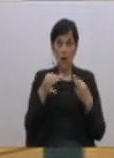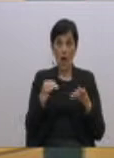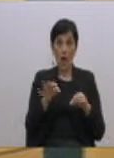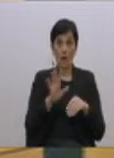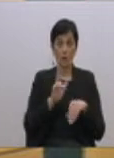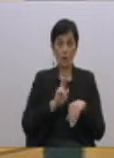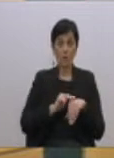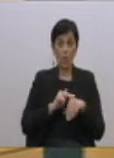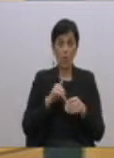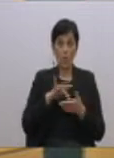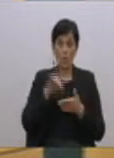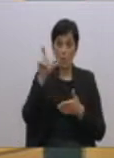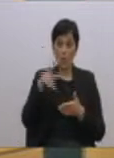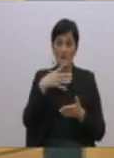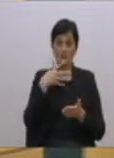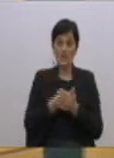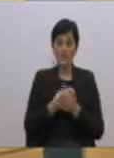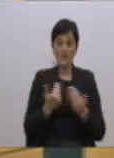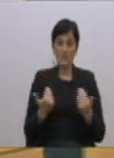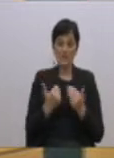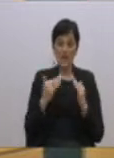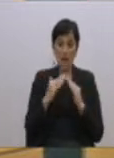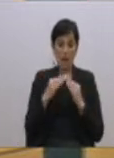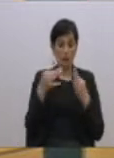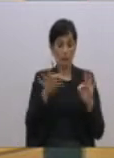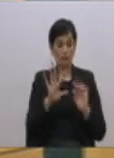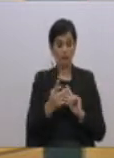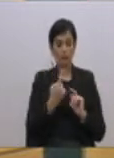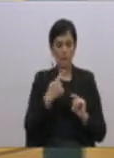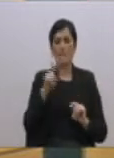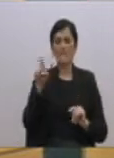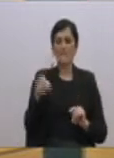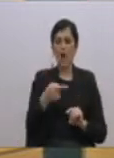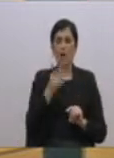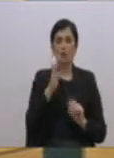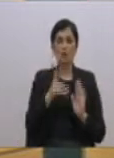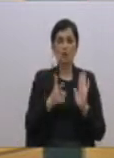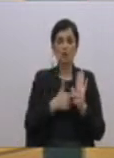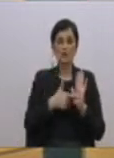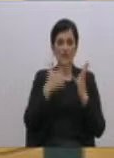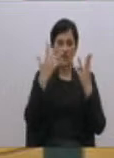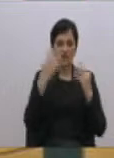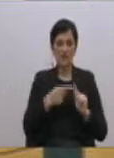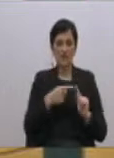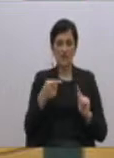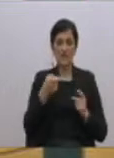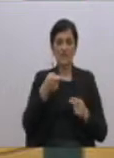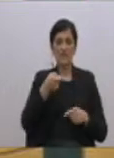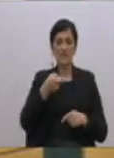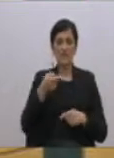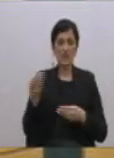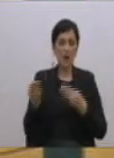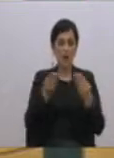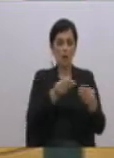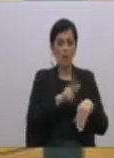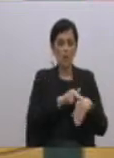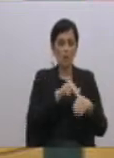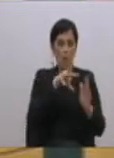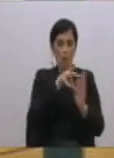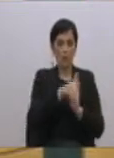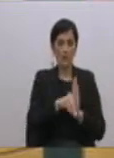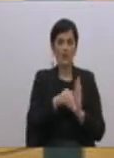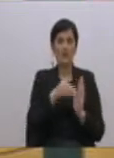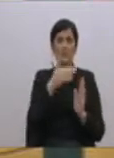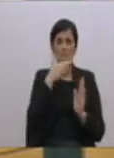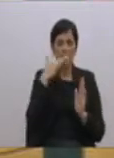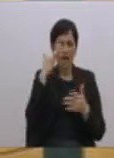პოლიციას მოქალაქე თავის საცხოვრებელ სახლში, ამ შემთხვევაში იგი ვალდებული იქნება, რომ 7 წლის ვადაში ეს იარაღები წარმოადგინოს პოლიციაში. ასევე სხვა ბევრი